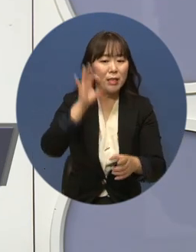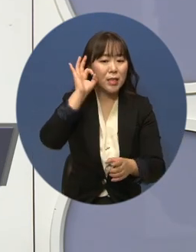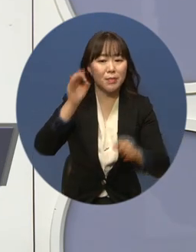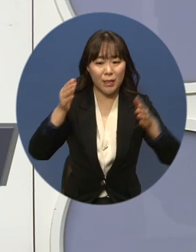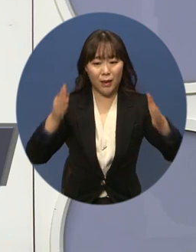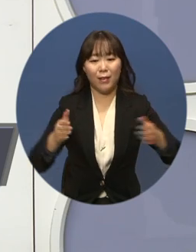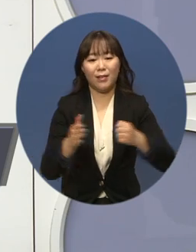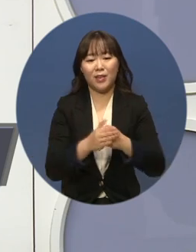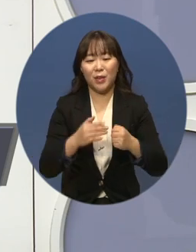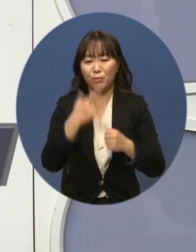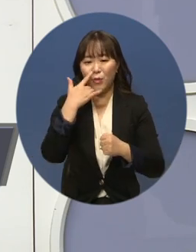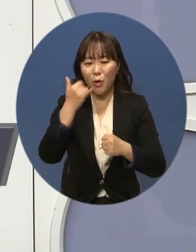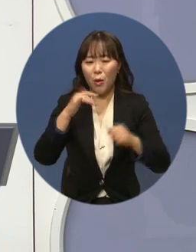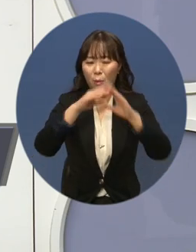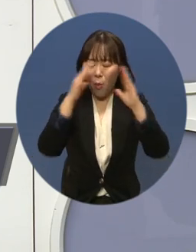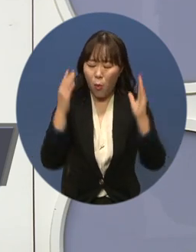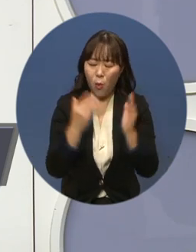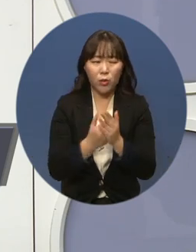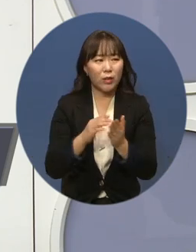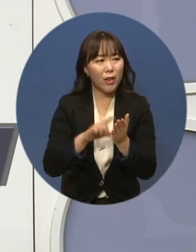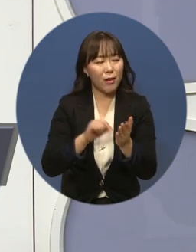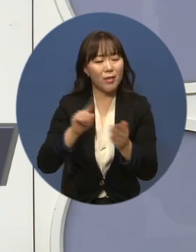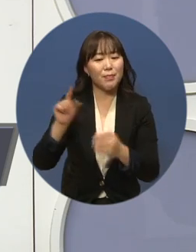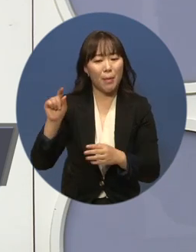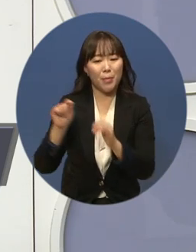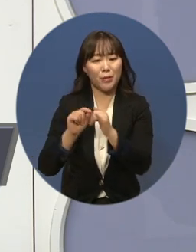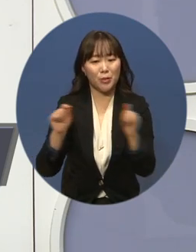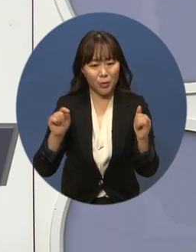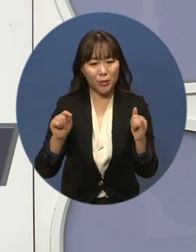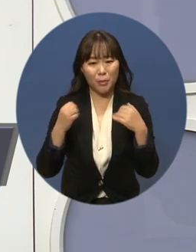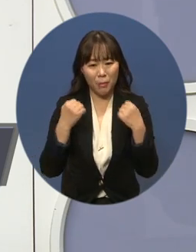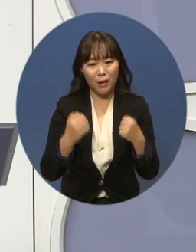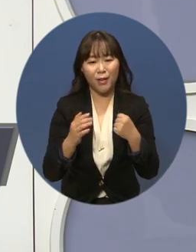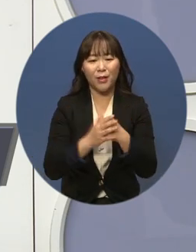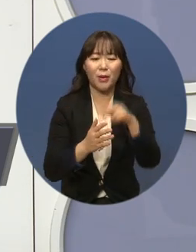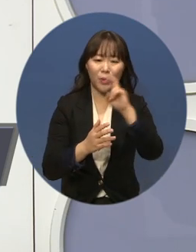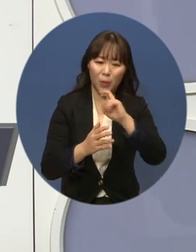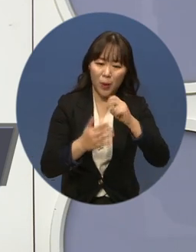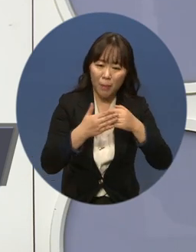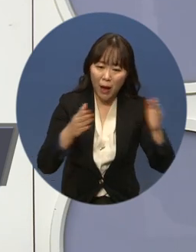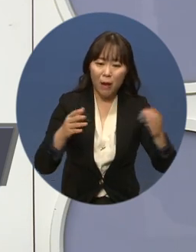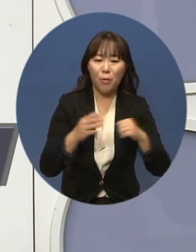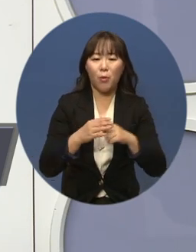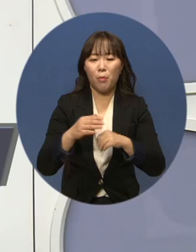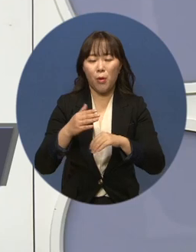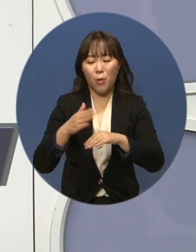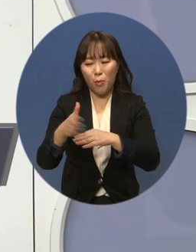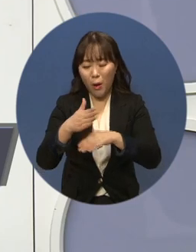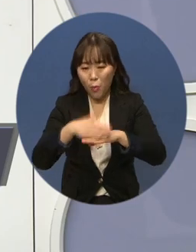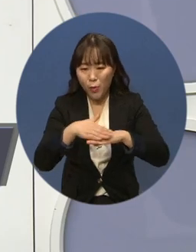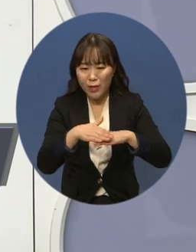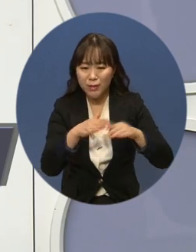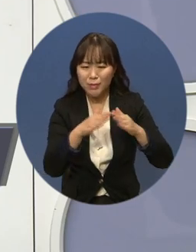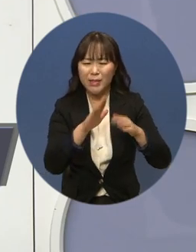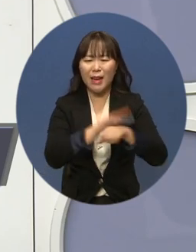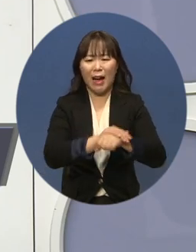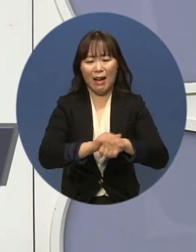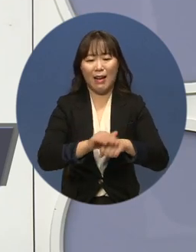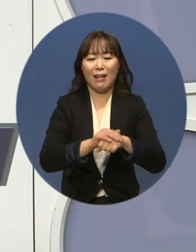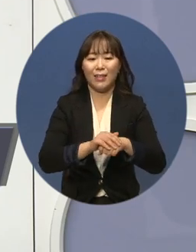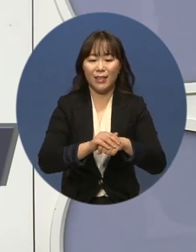하니까 학부모까지 선수가 만 명 정도 나면서 머물게 되니까 뭐 노래방이라든지 횟집이라든지 이런 게 워낙 잘